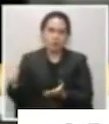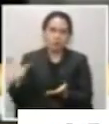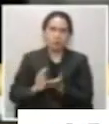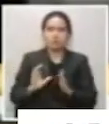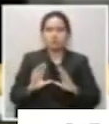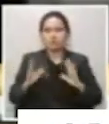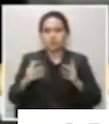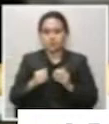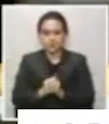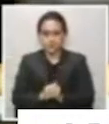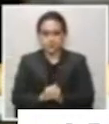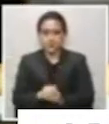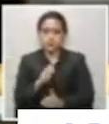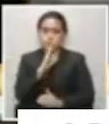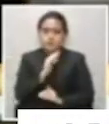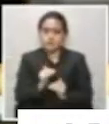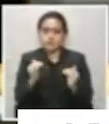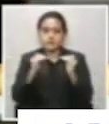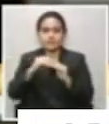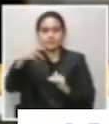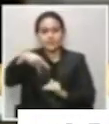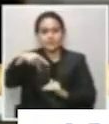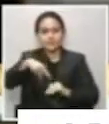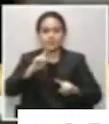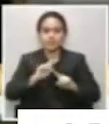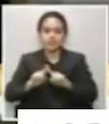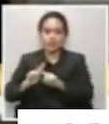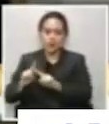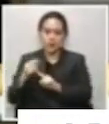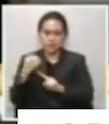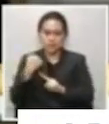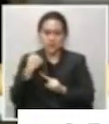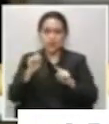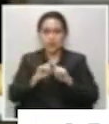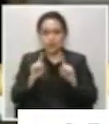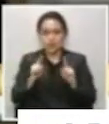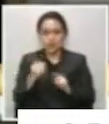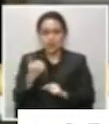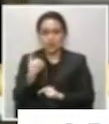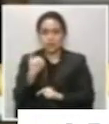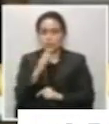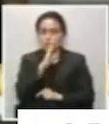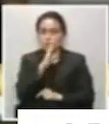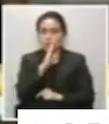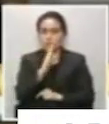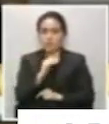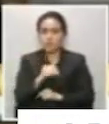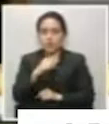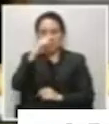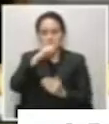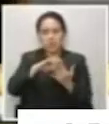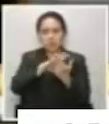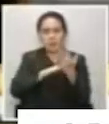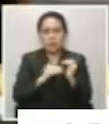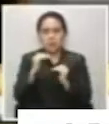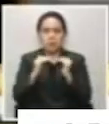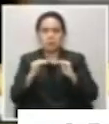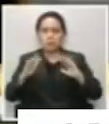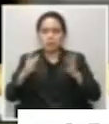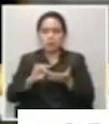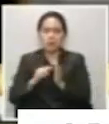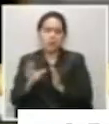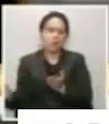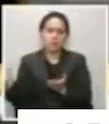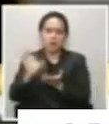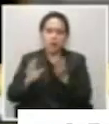ต่อให้มีสิทธิพิเศษมากมายอย่างไรก็หาคนลงทุนยากนอกจาก